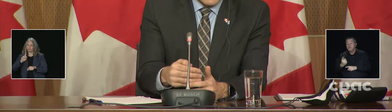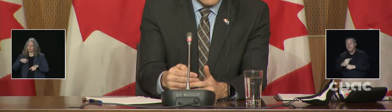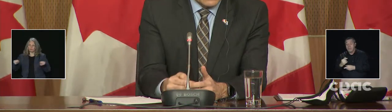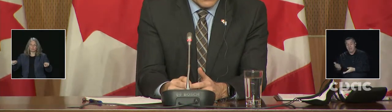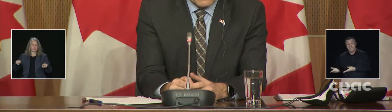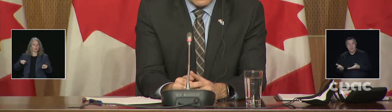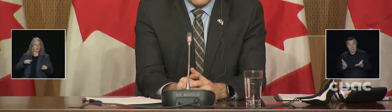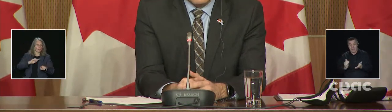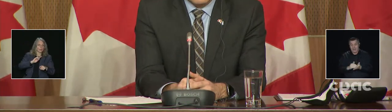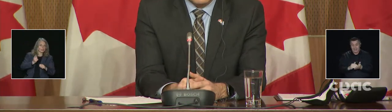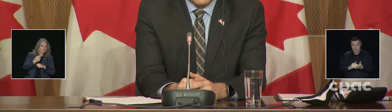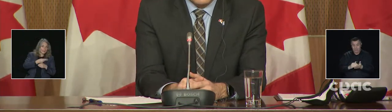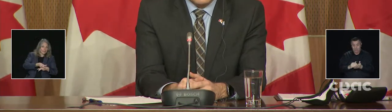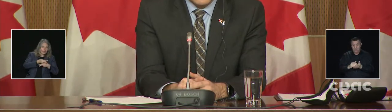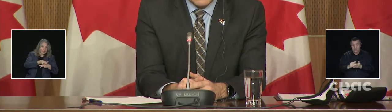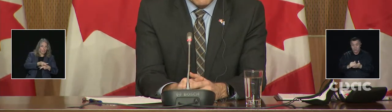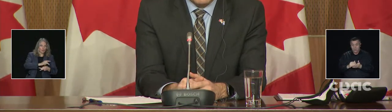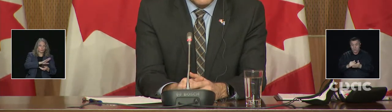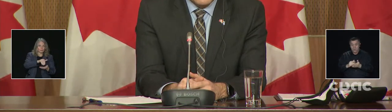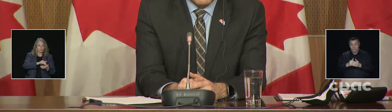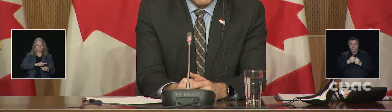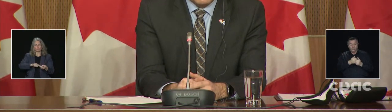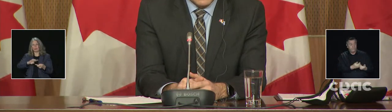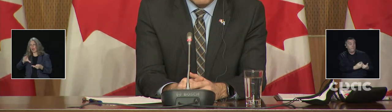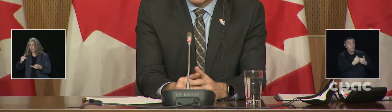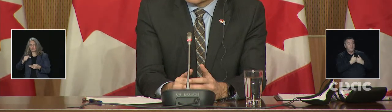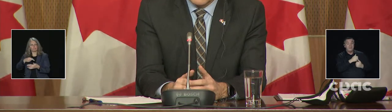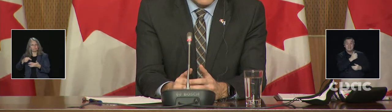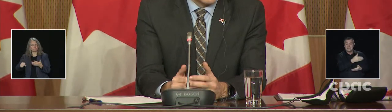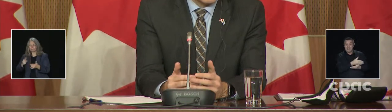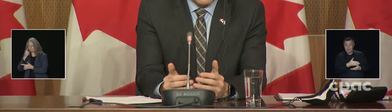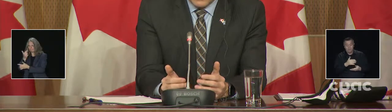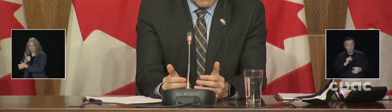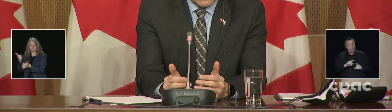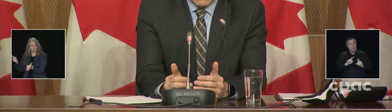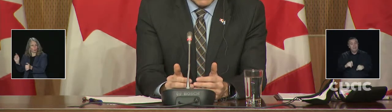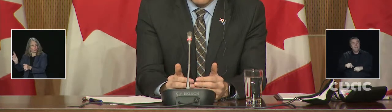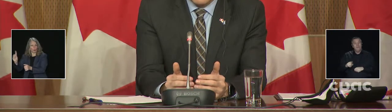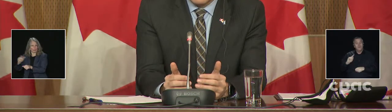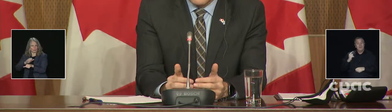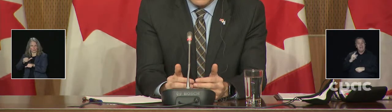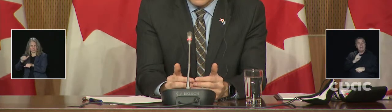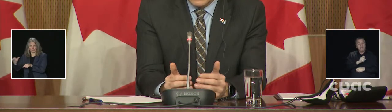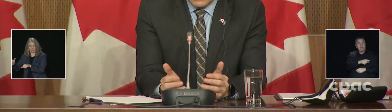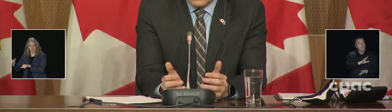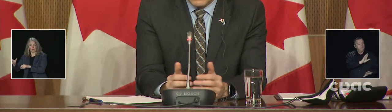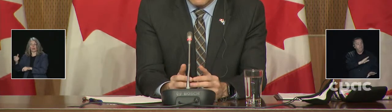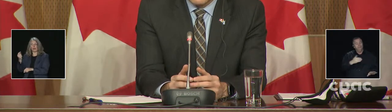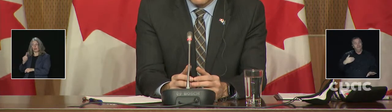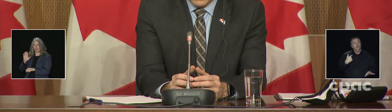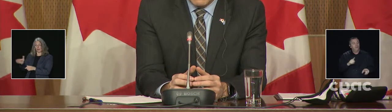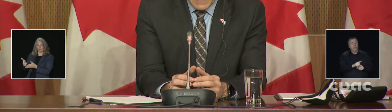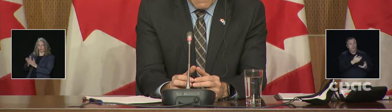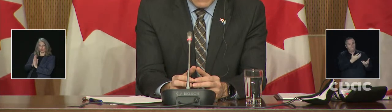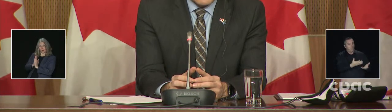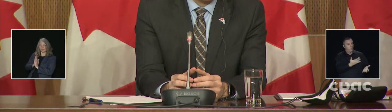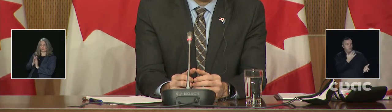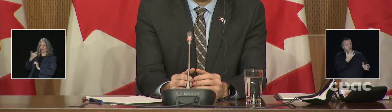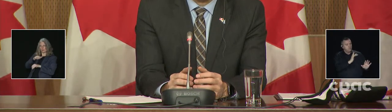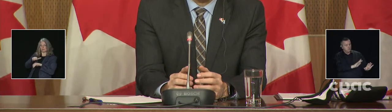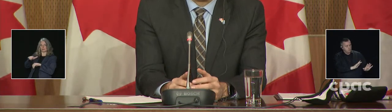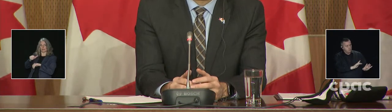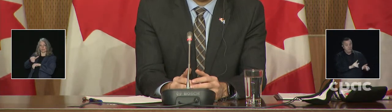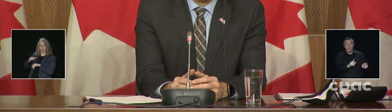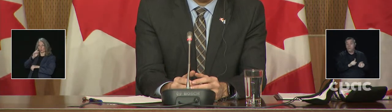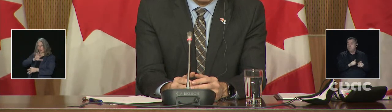pour atteindre le seuil et la demande de 10 millions de dollars, bien, ce sont des tests que le gouvernement du Québec va utiliser comme il le voudra bien. Et c'est la